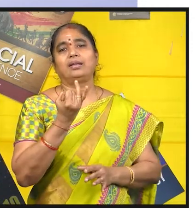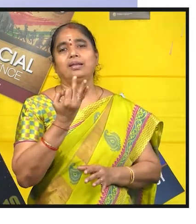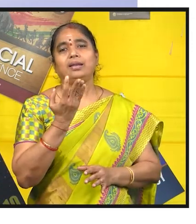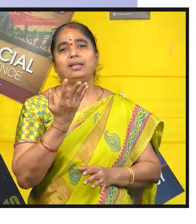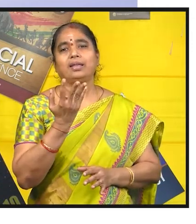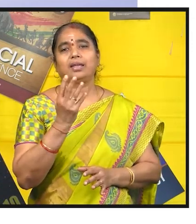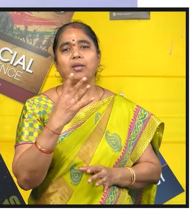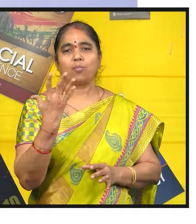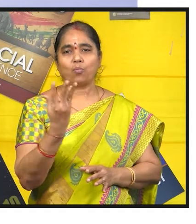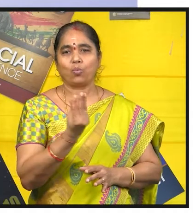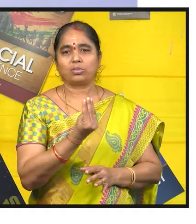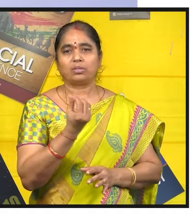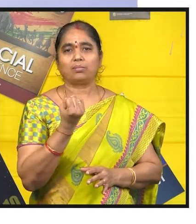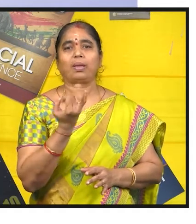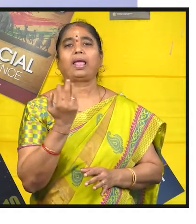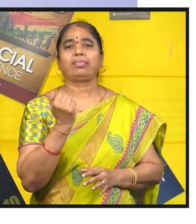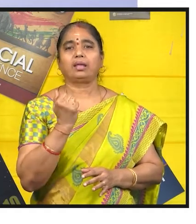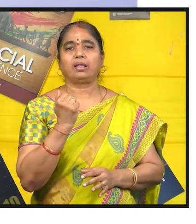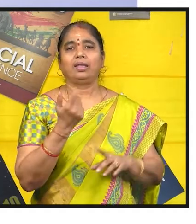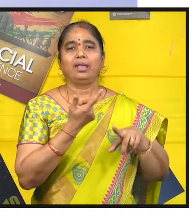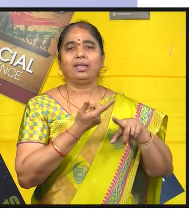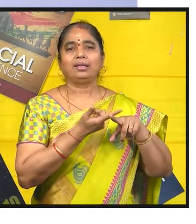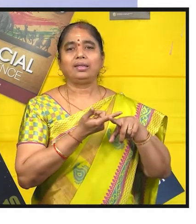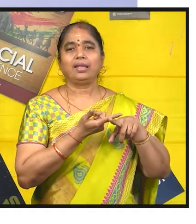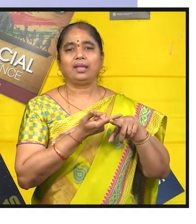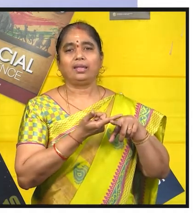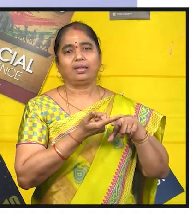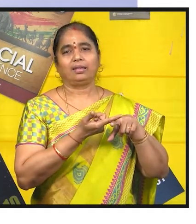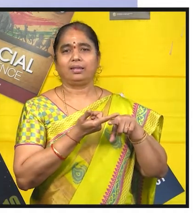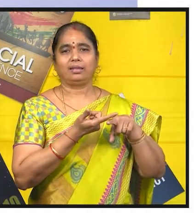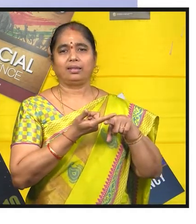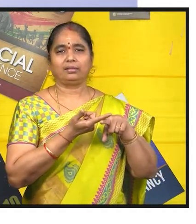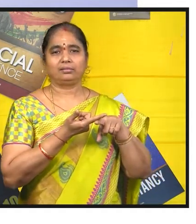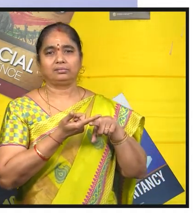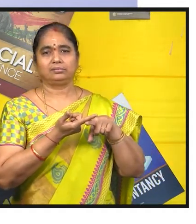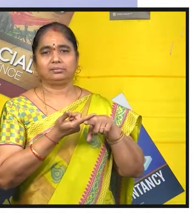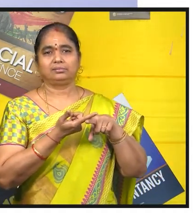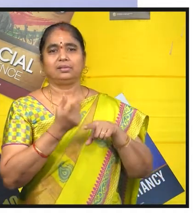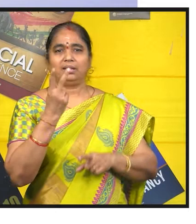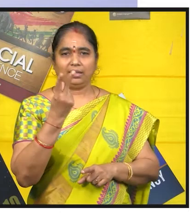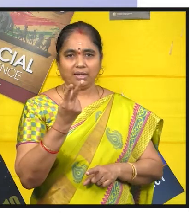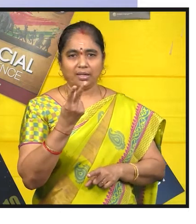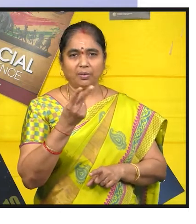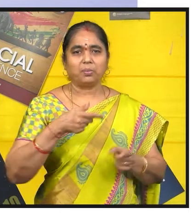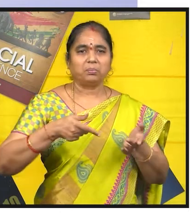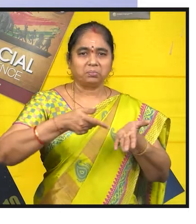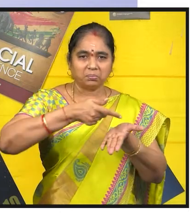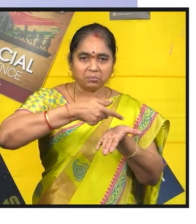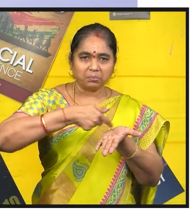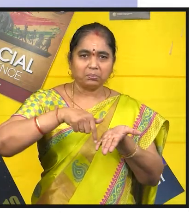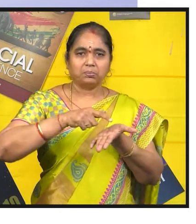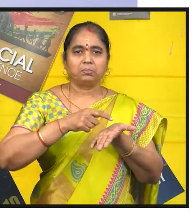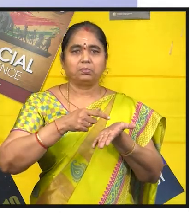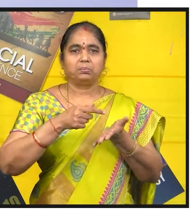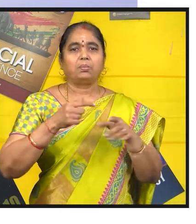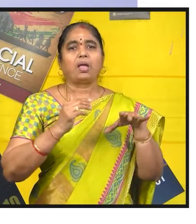எலக்ட்ரான்களினுடைய எண்ணிக்கை மொத்தம் எவ்வளவு? கே ஆற்றல் மட்டத்திற்கு நம்ம வருகிறோம், அது 2 எலக்ட்ரான்களை